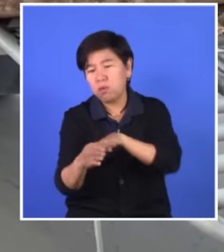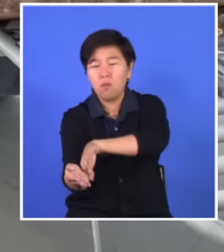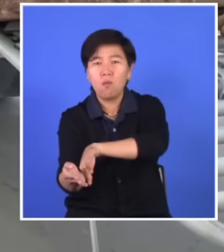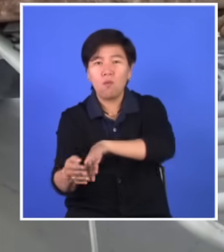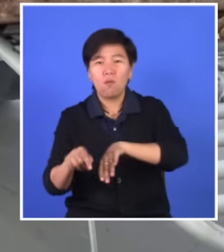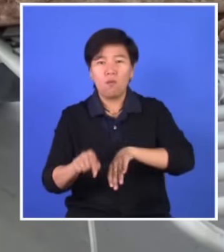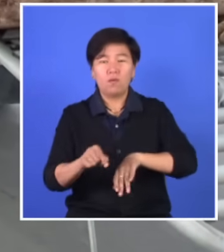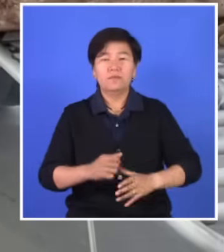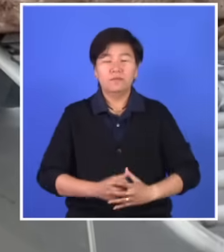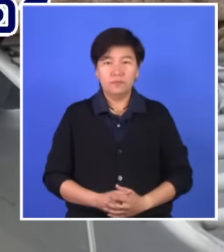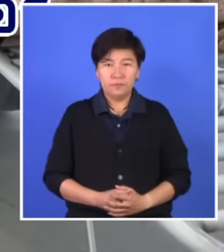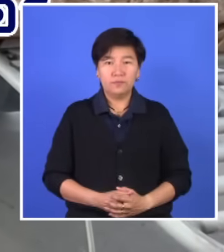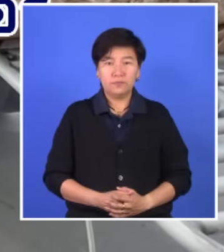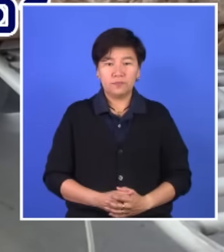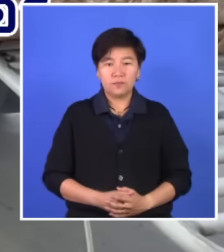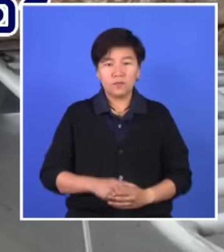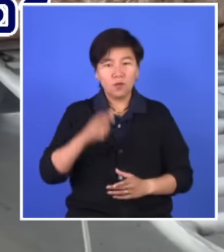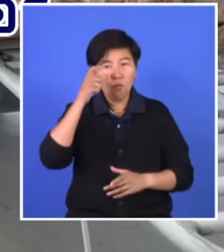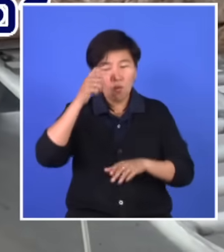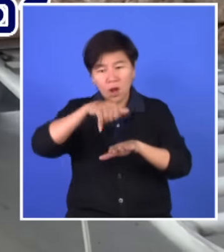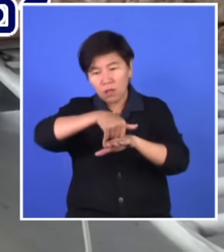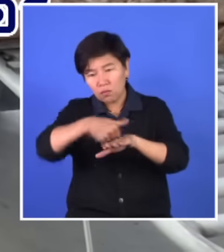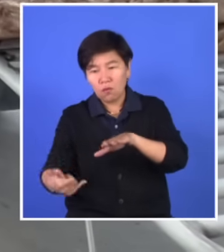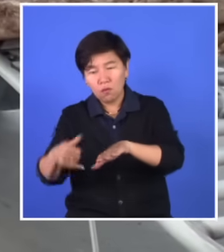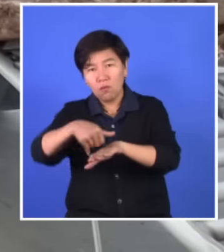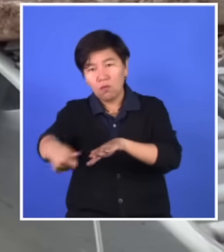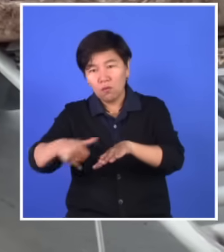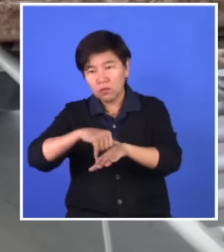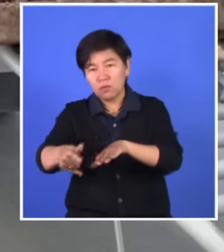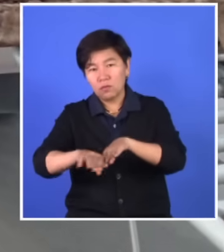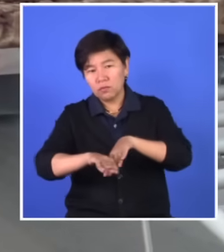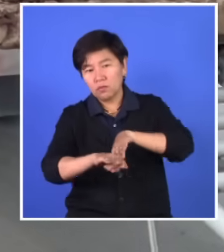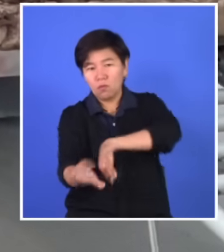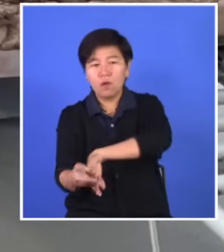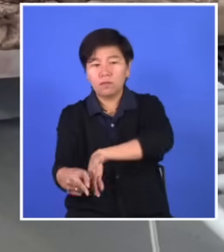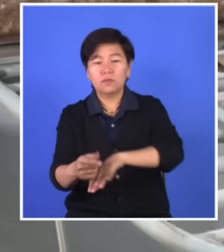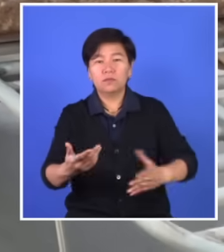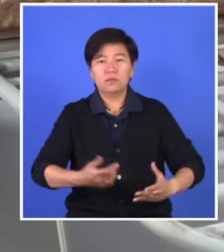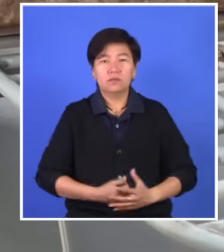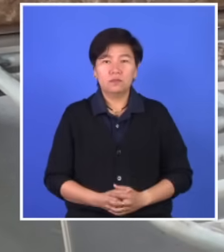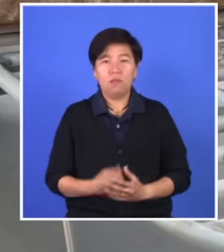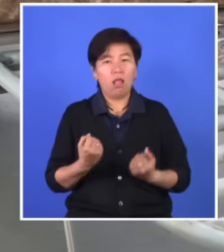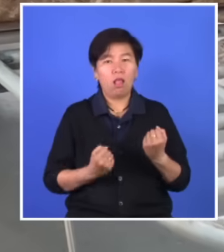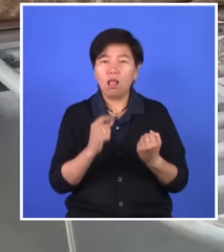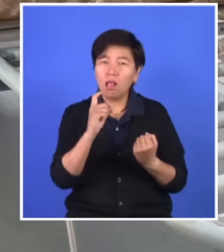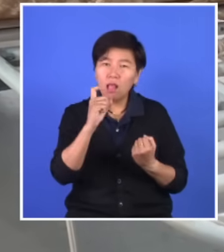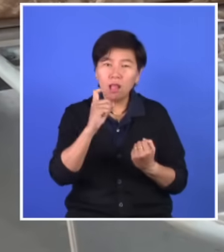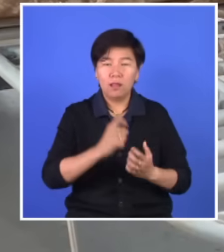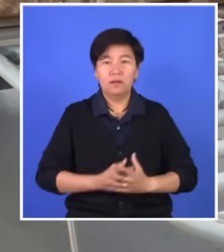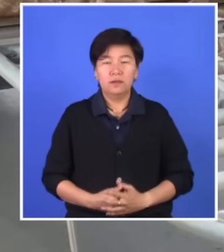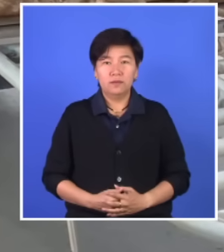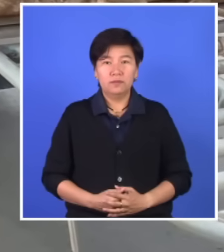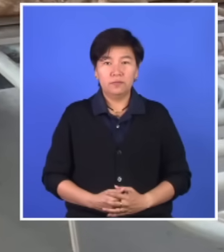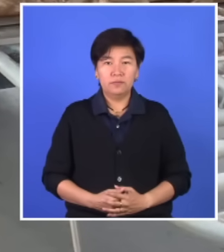สิ่งขีดขวางอยู่ครับพอมันรู้ตหลังก็เป็นแบอร์ก็รถก็เอาไม่อยู่แะรถก็ขับมาอืนาย